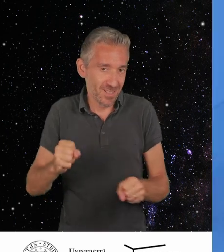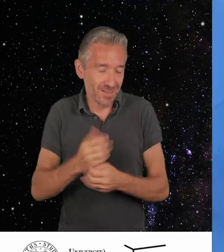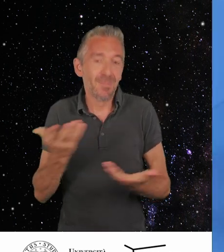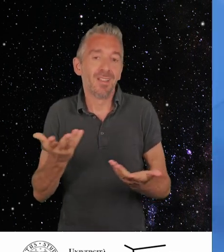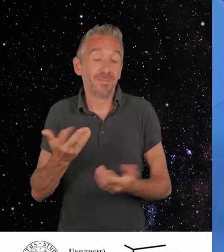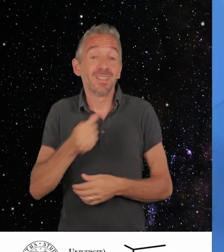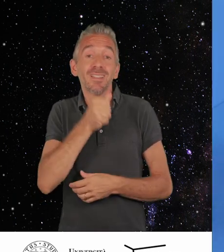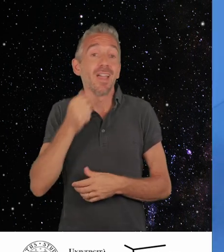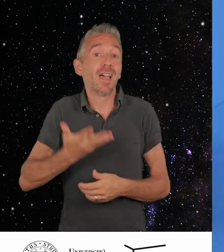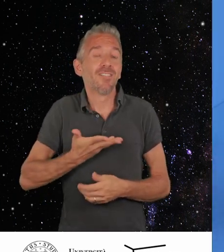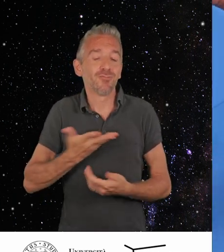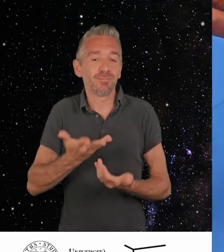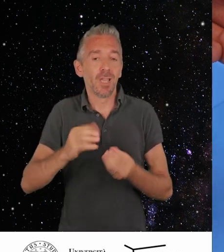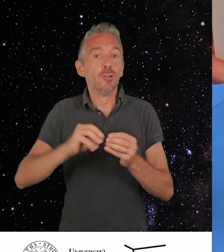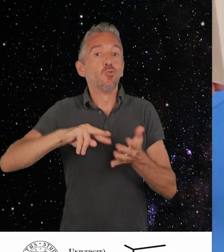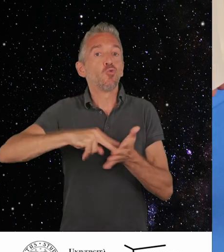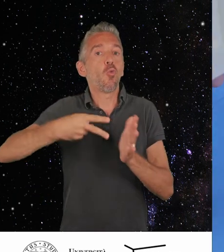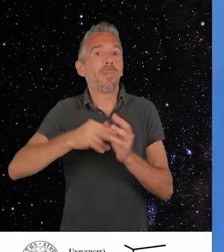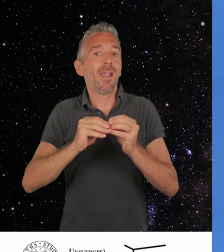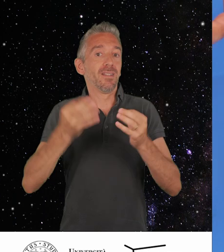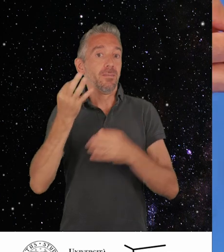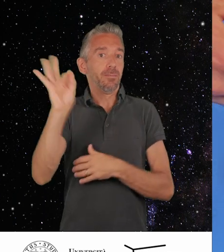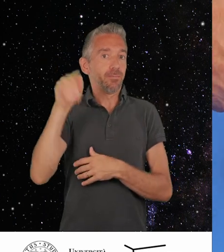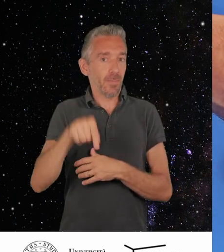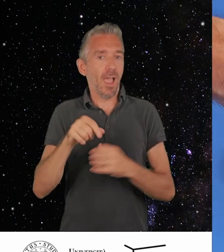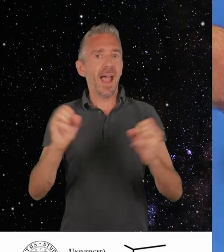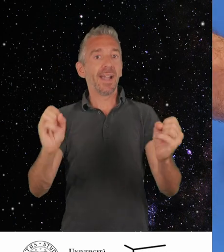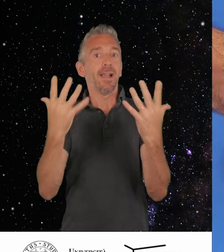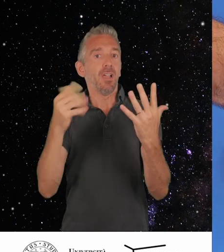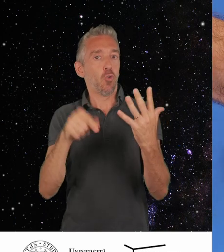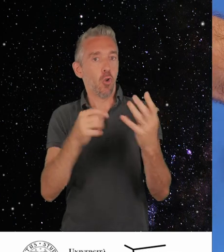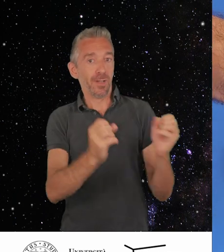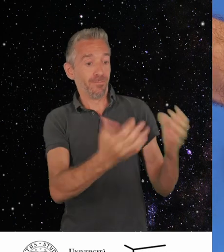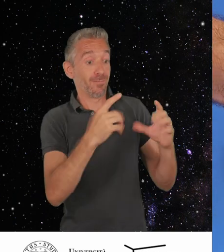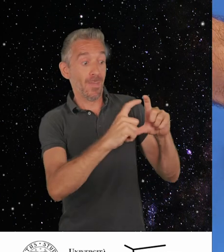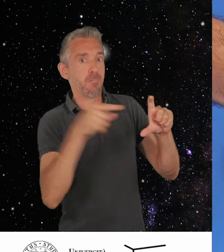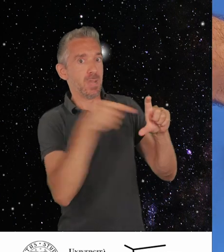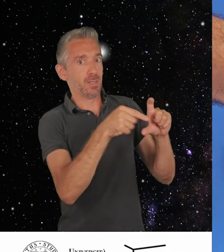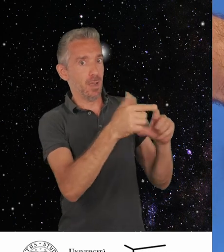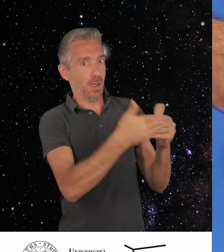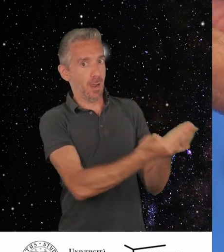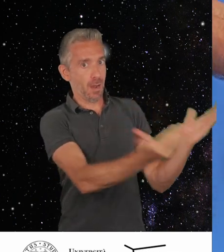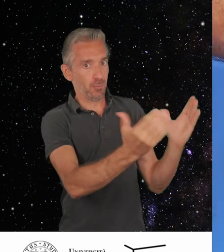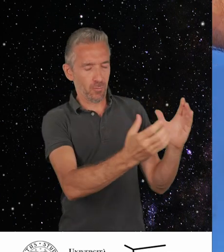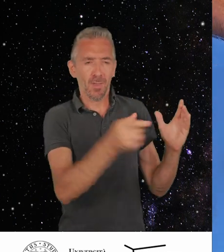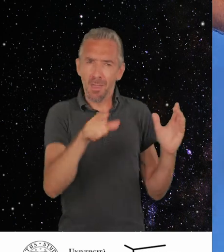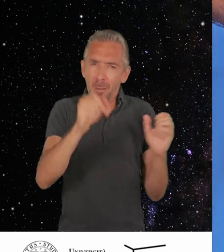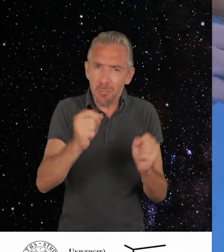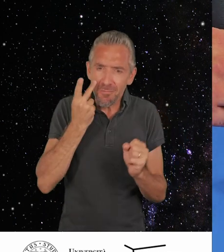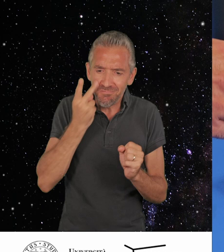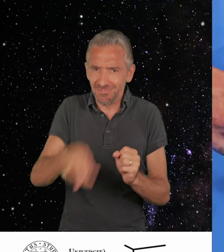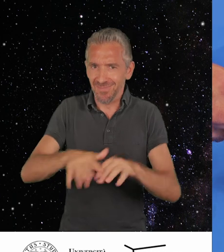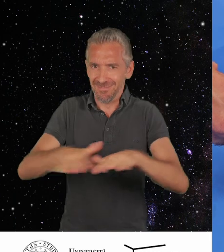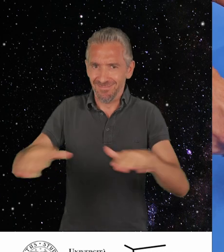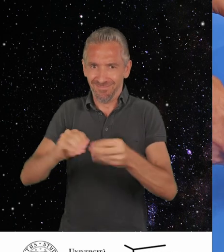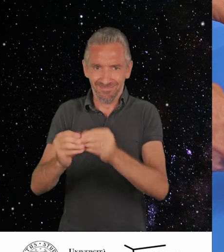non è possibile e ci servono degli strumenti speciali, i rivelatori, che disponiamo attorno al nostro bersaglio. Potete farlo anche voi